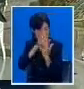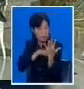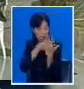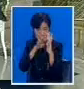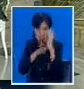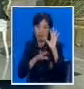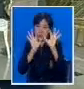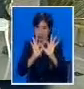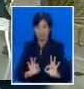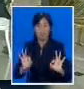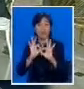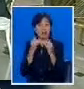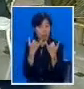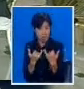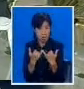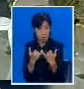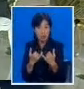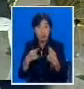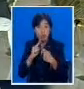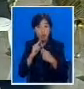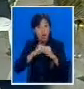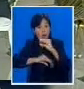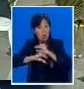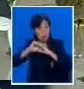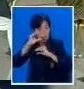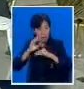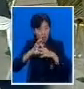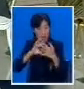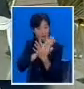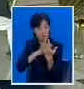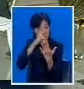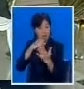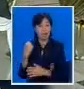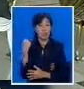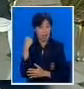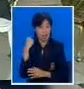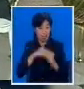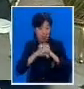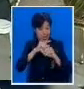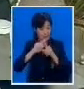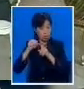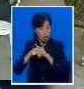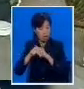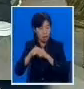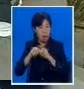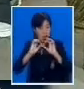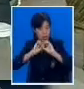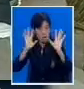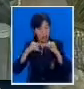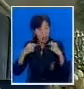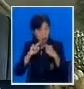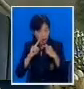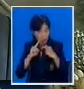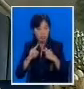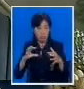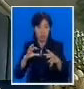โครงการที่เราเน้นย้ำเรื่องไทยเข้มแข็งเนี่ยมันก็เป็นตัวที่บ่งบอกว่าเราปล่อยให้การลง